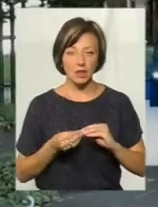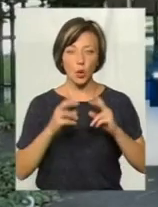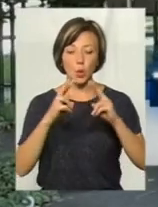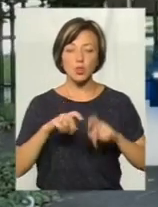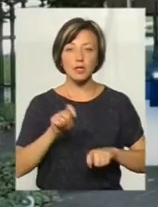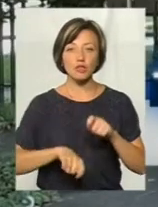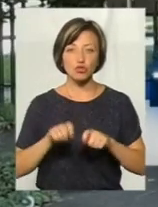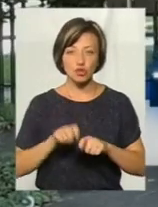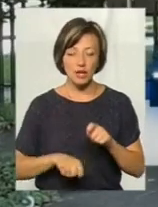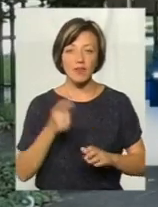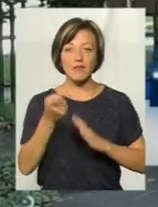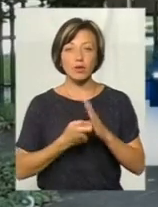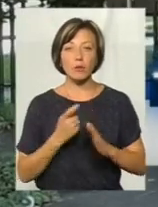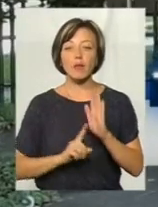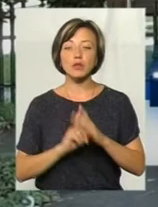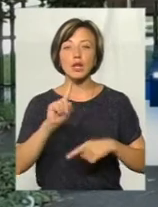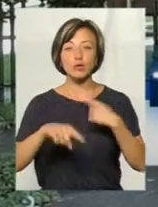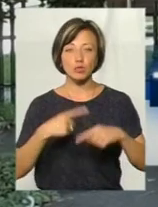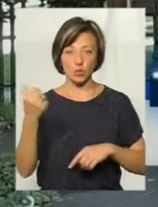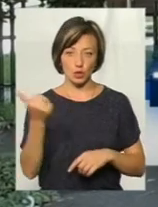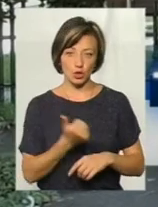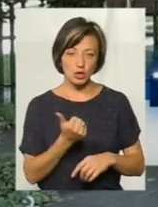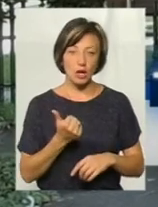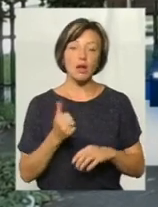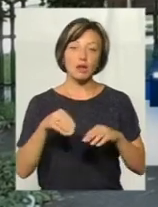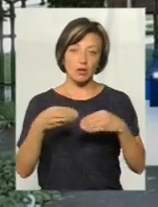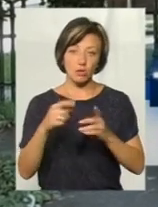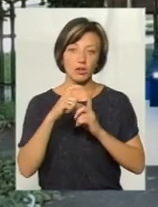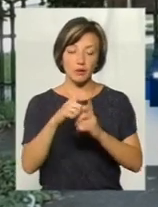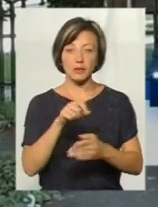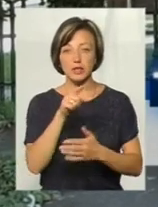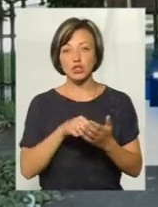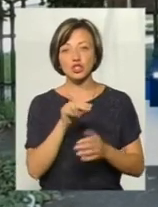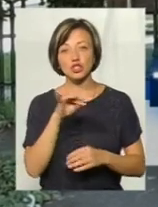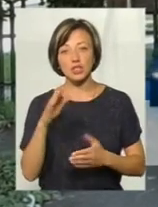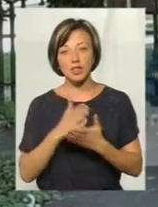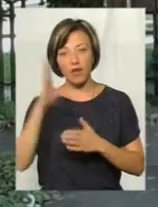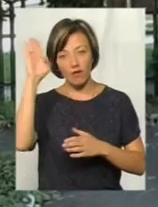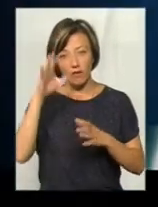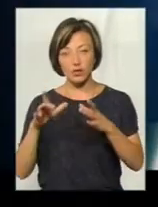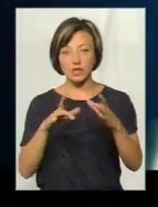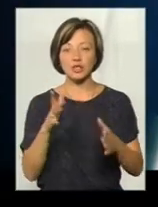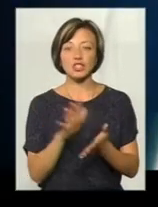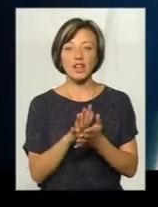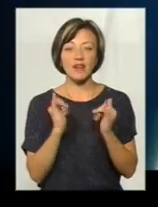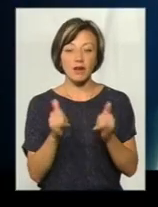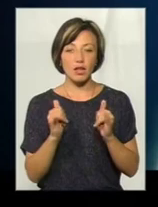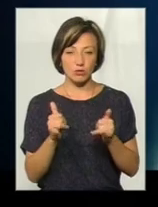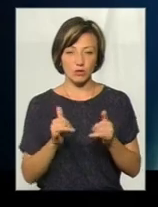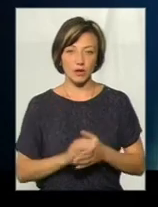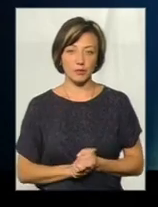інструментально-лабораторних досліджень стануть відомі на початку наступного тижня. Вони нададуть відповідь на питання, чи є водосховище шкідливі речовини.